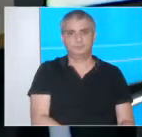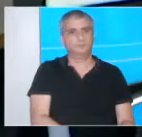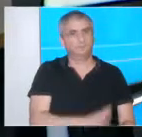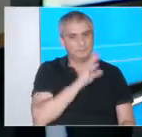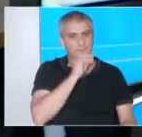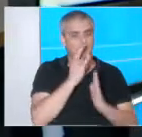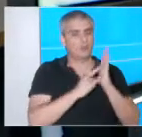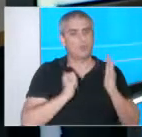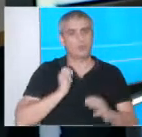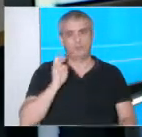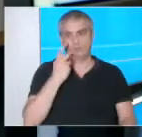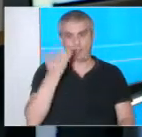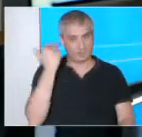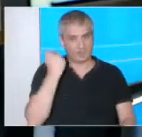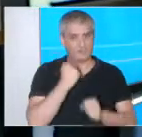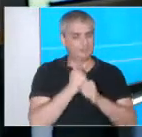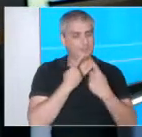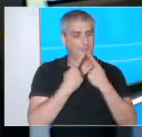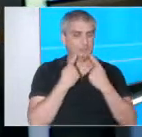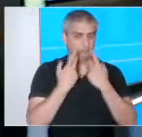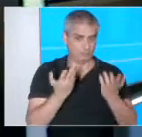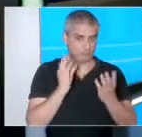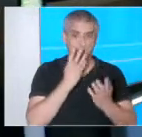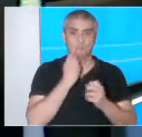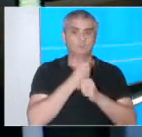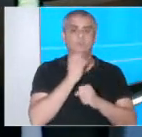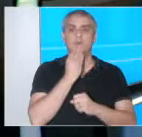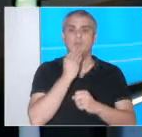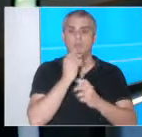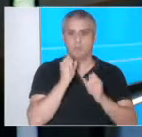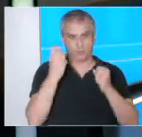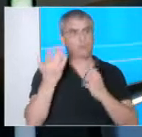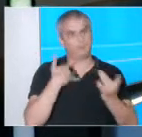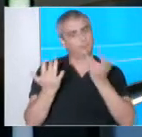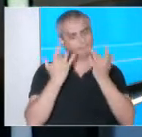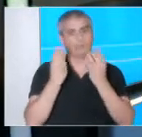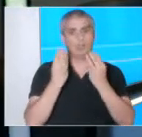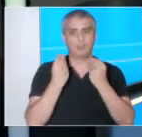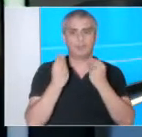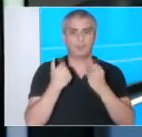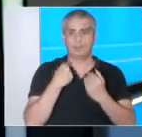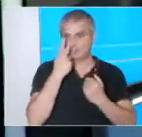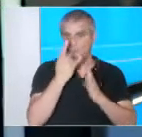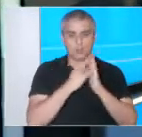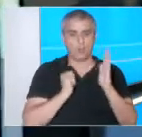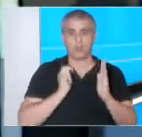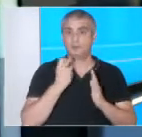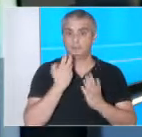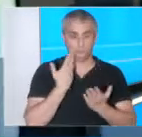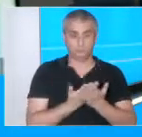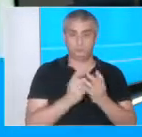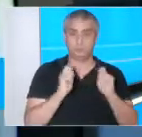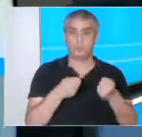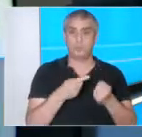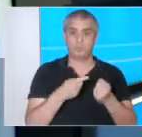נדבר על חוק הגיוס, אתה בשעתו ניהלת את המסע ומתן בשם יהדות התורה, גם חטפת על זה לא מעט. הנה אנחנו רואים חוק גיוס שמונח על